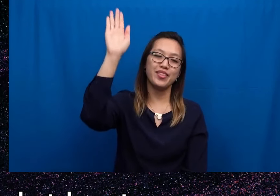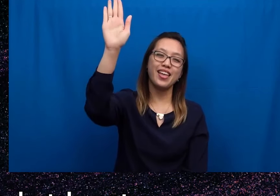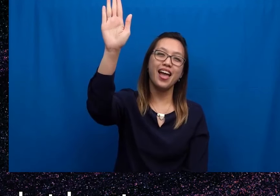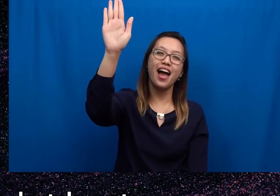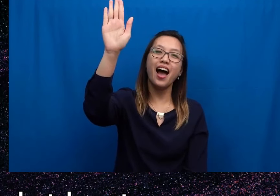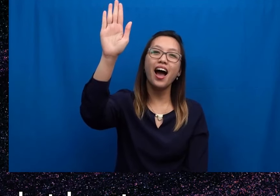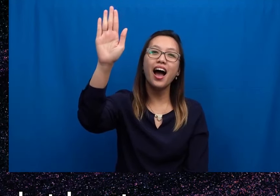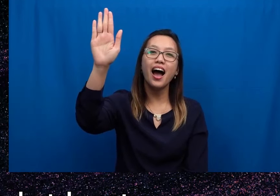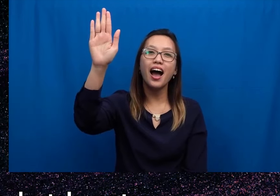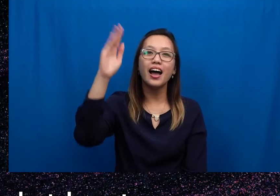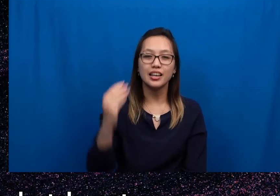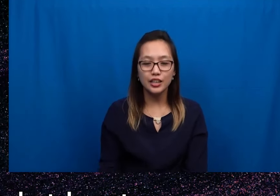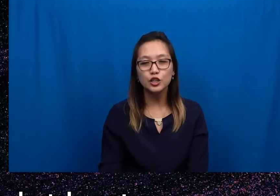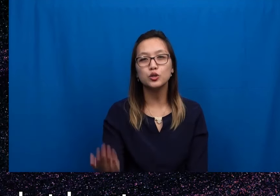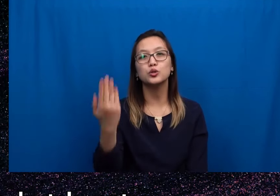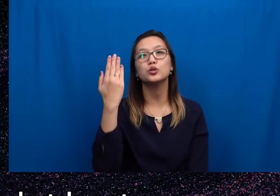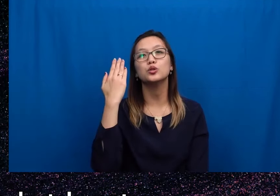Sebab Dia